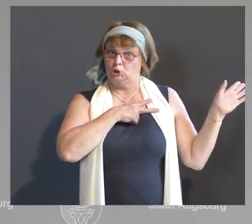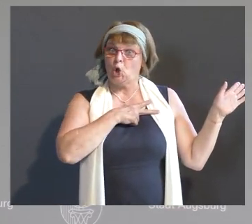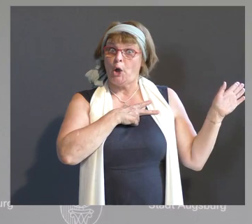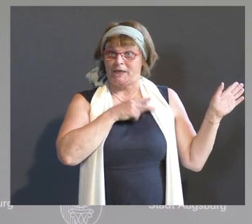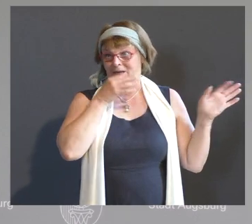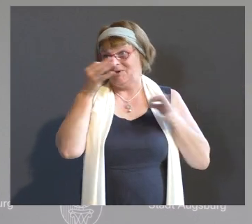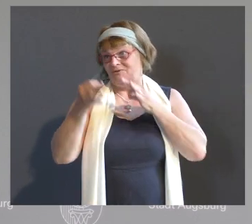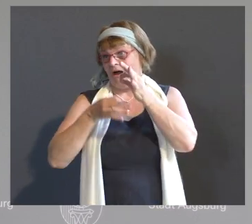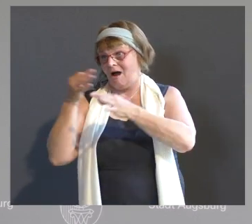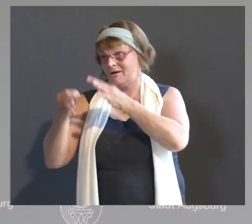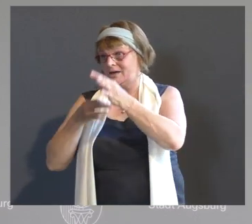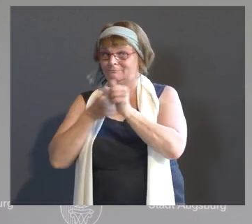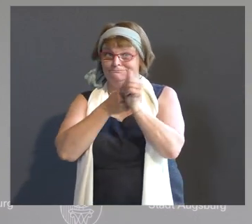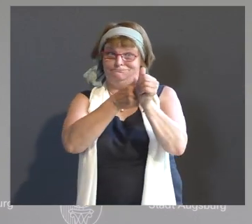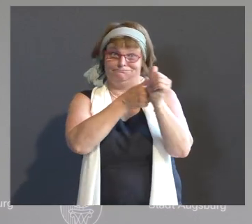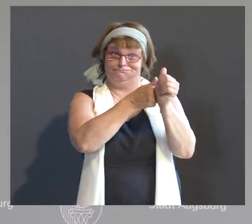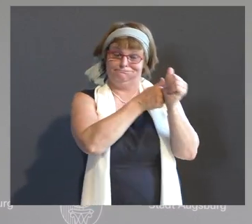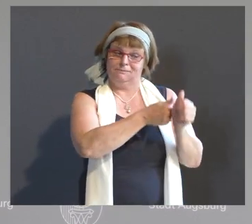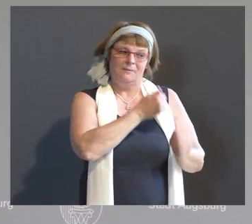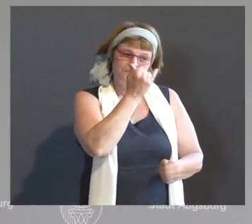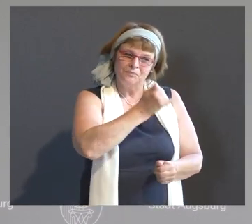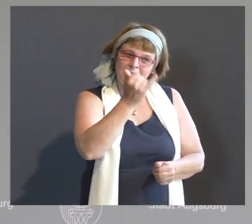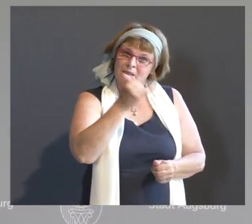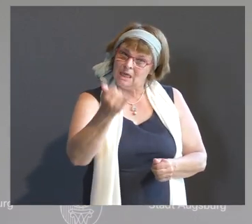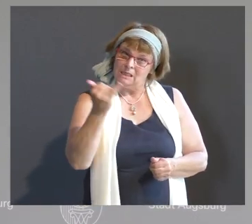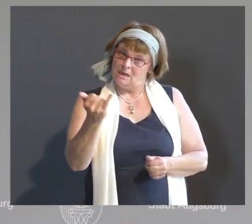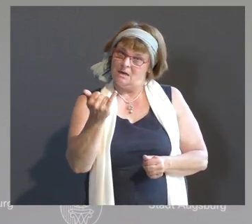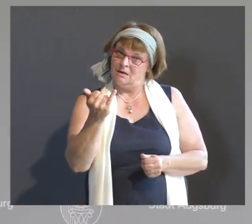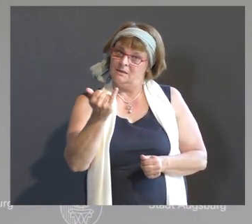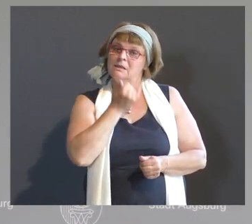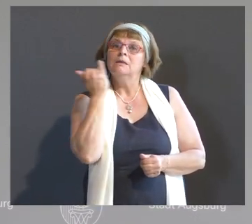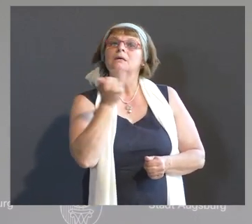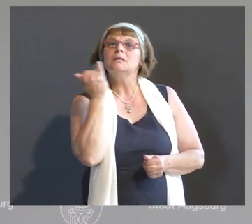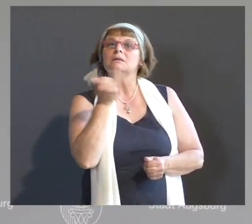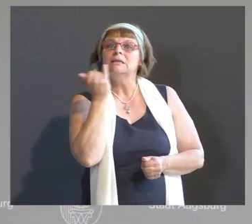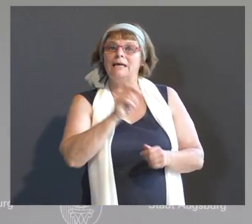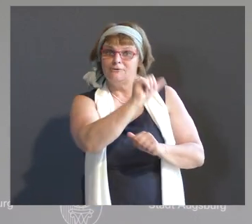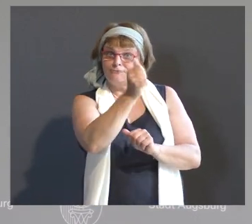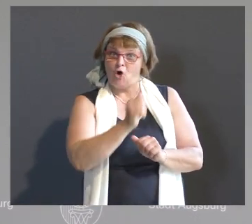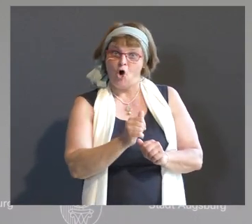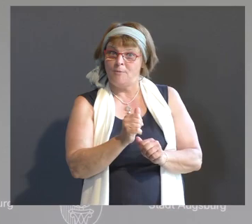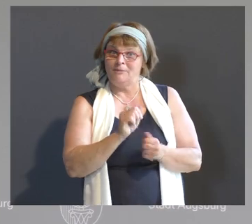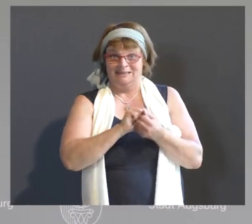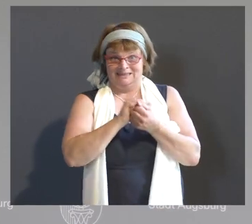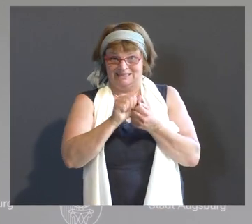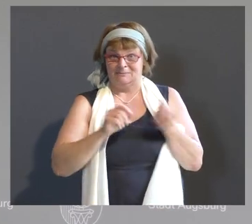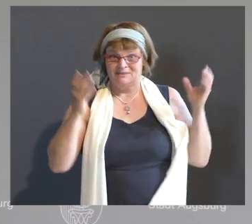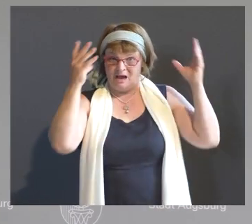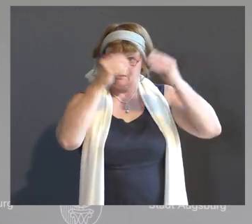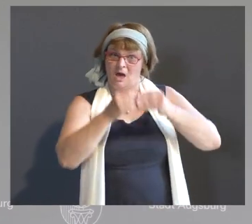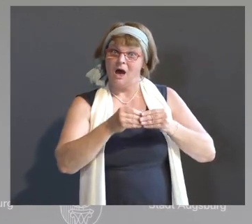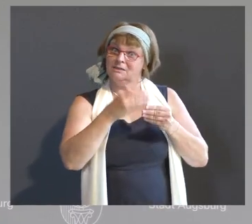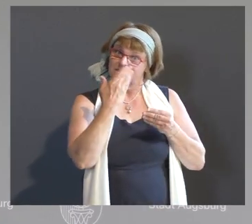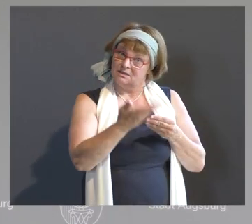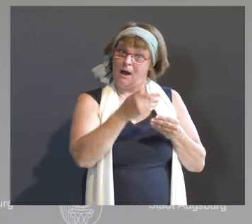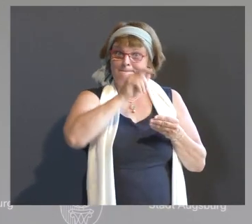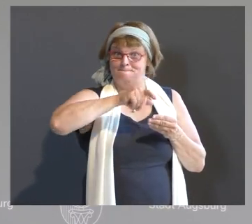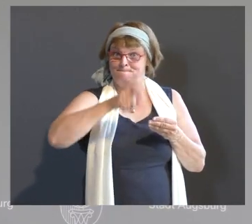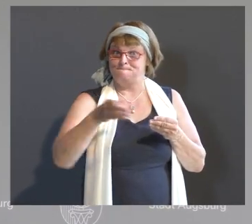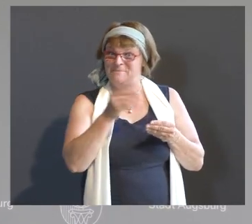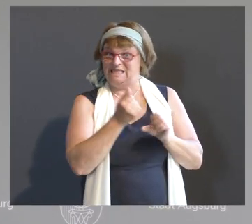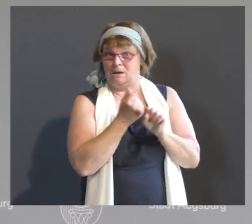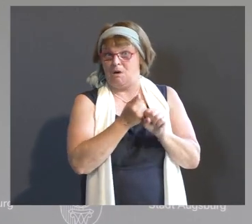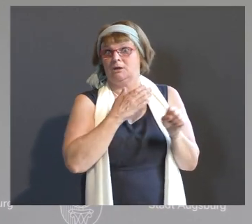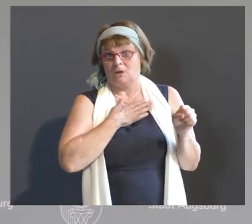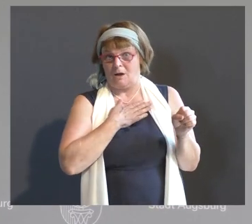fahnden. Dessen muss sich jeder, der in irgendeiner Weise Samstagnacht vor Ort war und sich an den Randalen beteiligt hat,